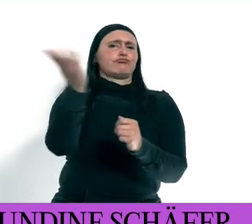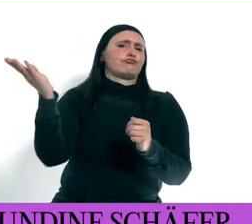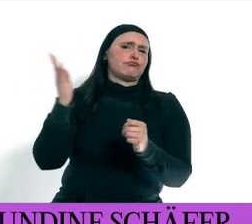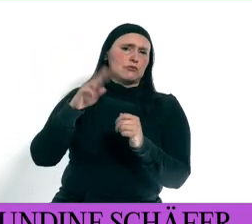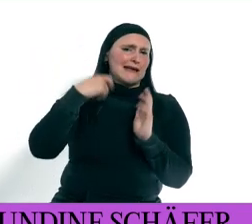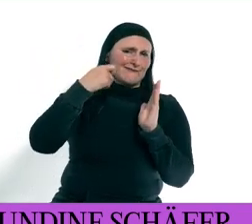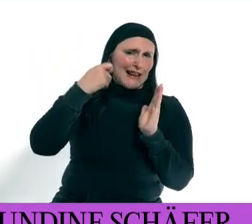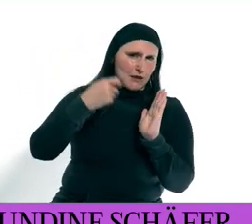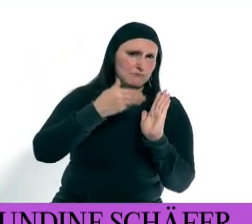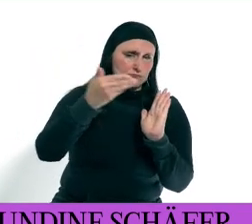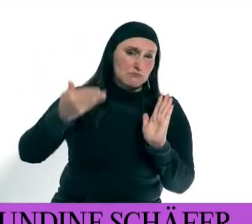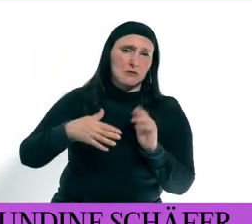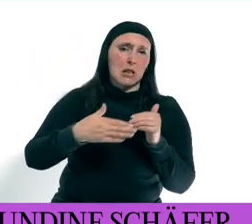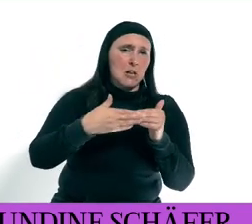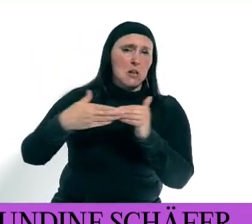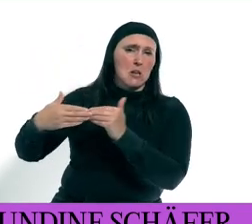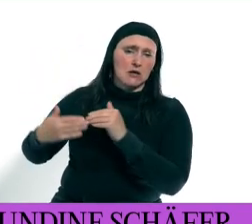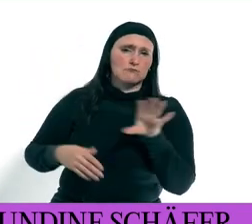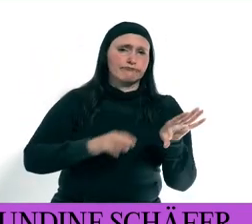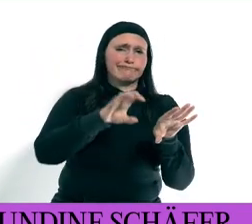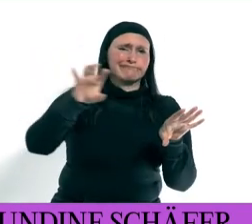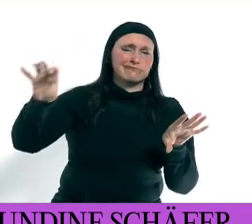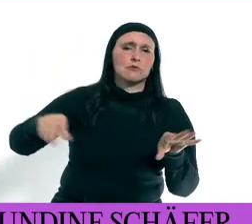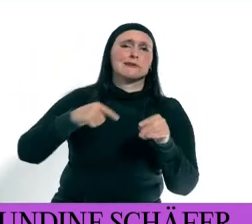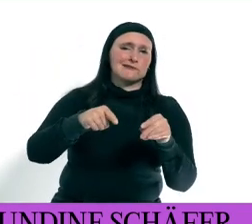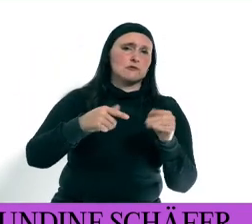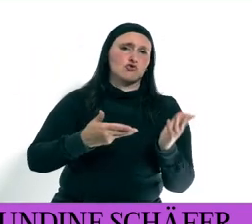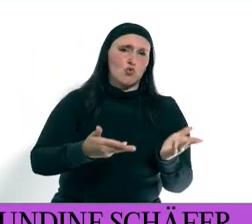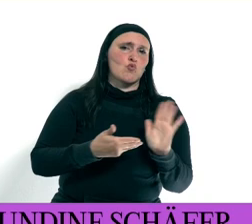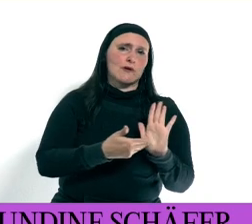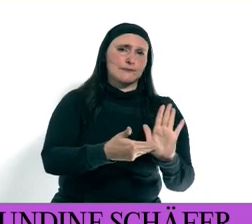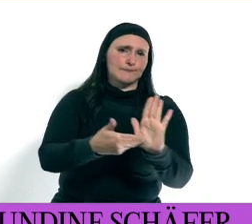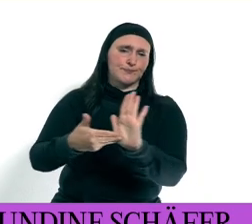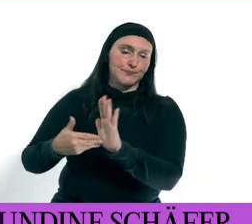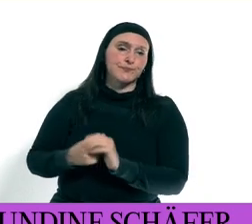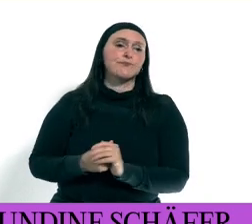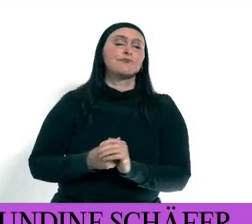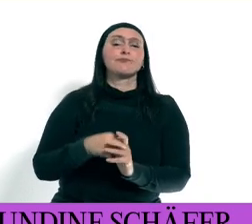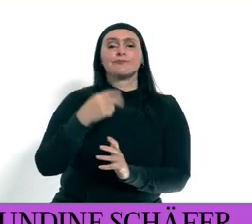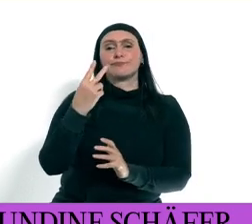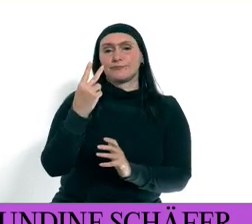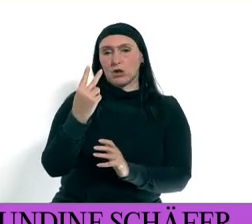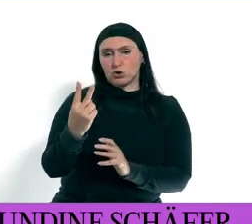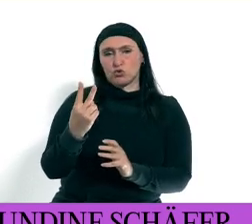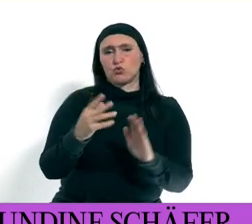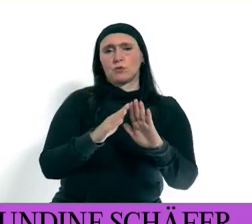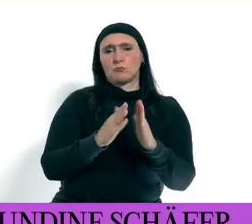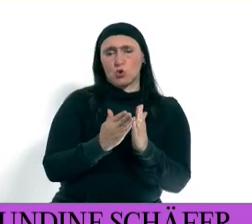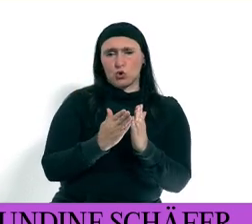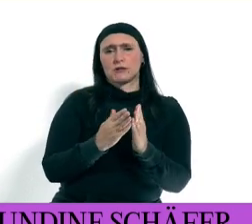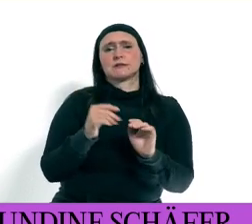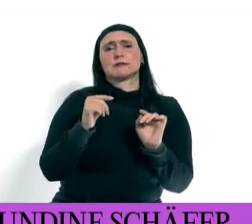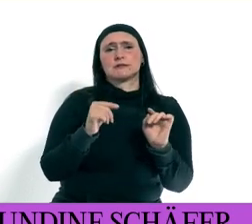next to each other. Und noch ein weiterer Film wird erscheinen. Und wir werden auch 3 Bücher